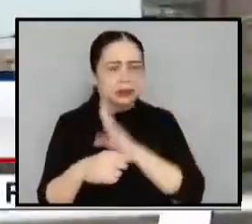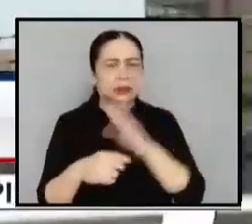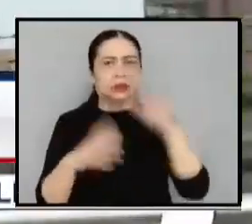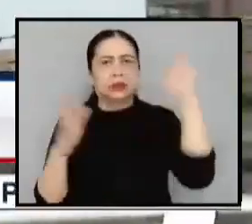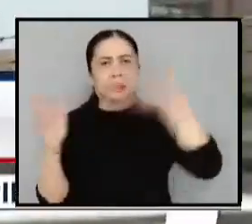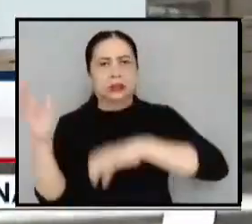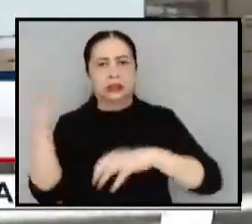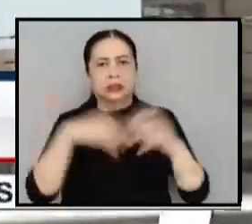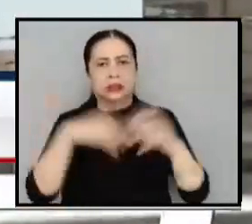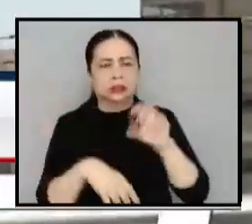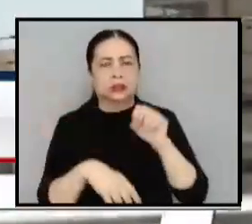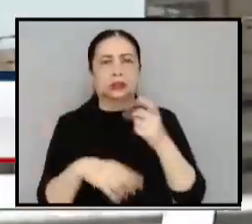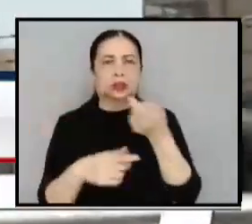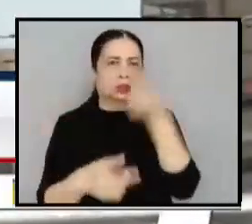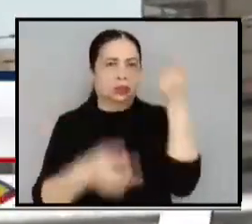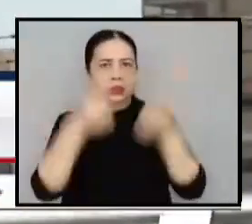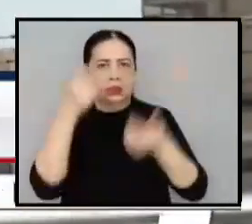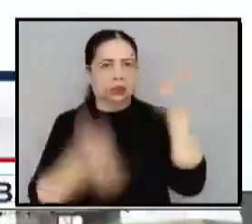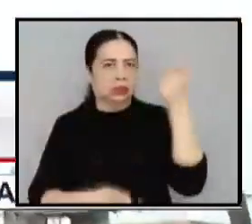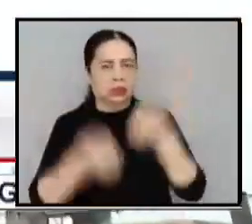niyan ay